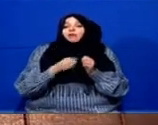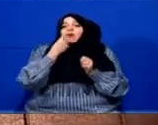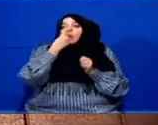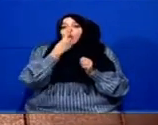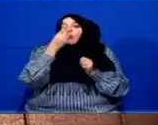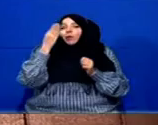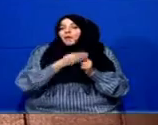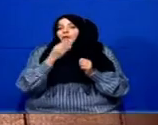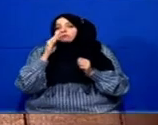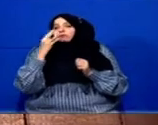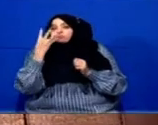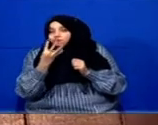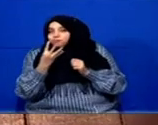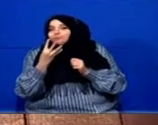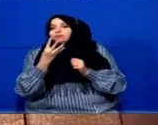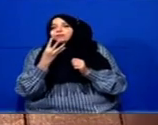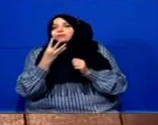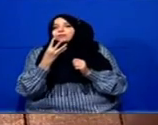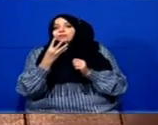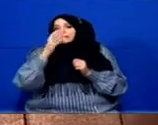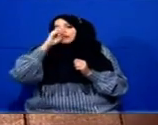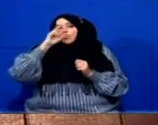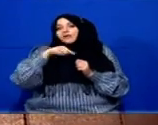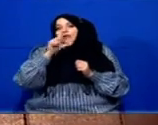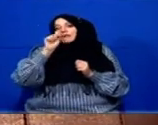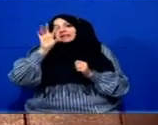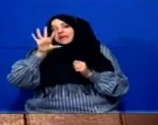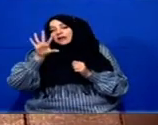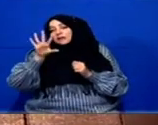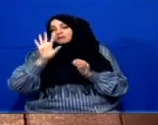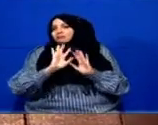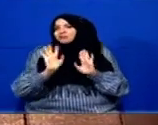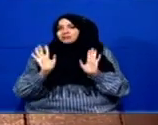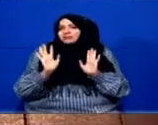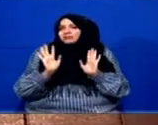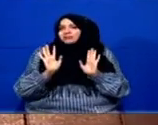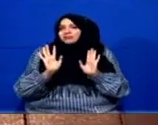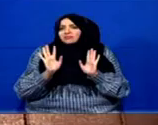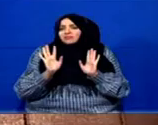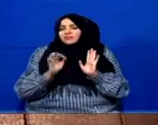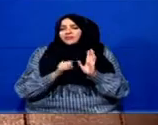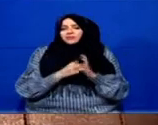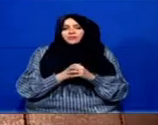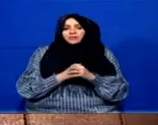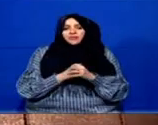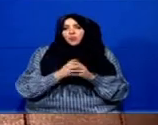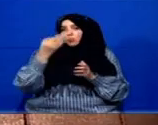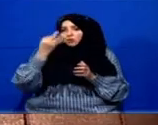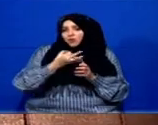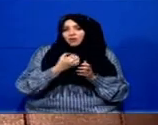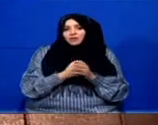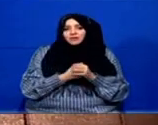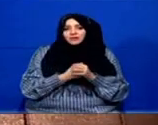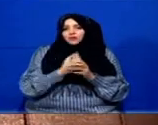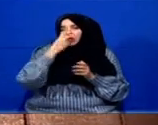على العشر ربع العشر لاجتهاد في مورد النصر اي اثنين